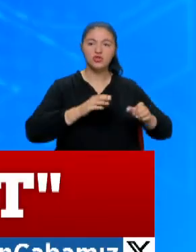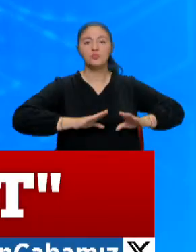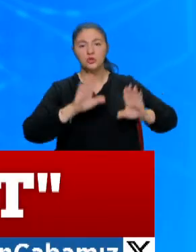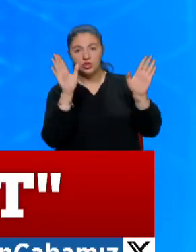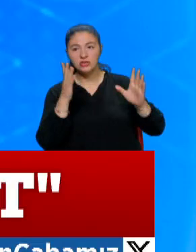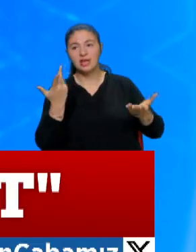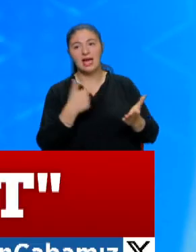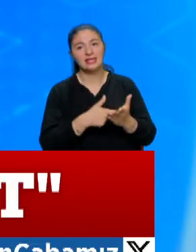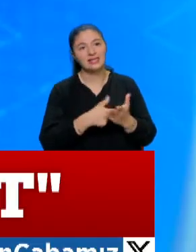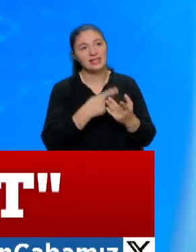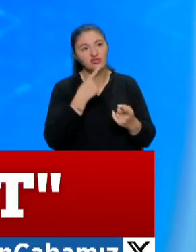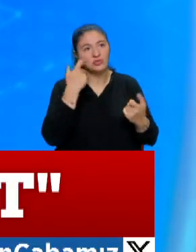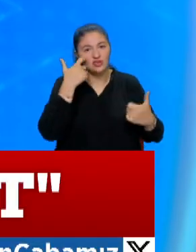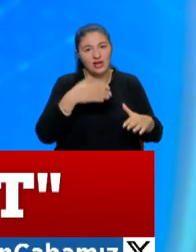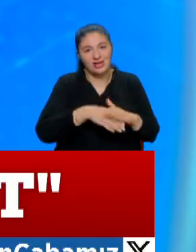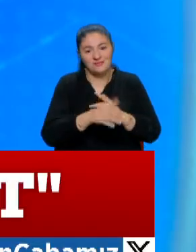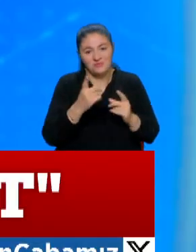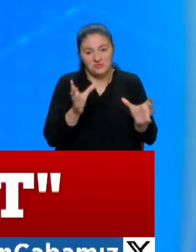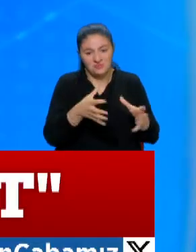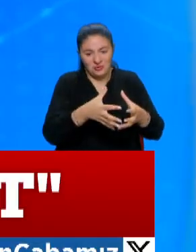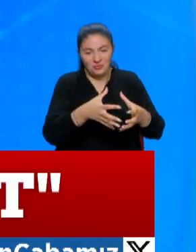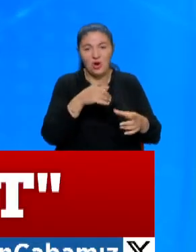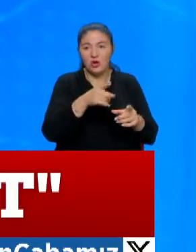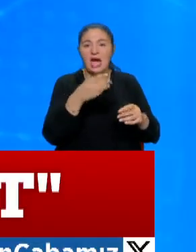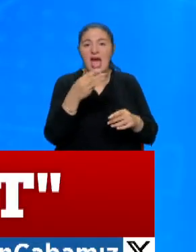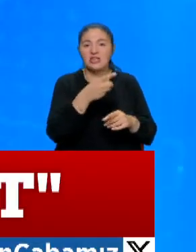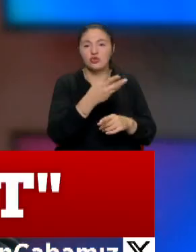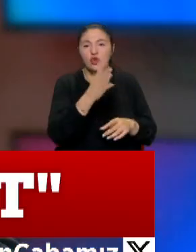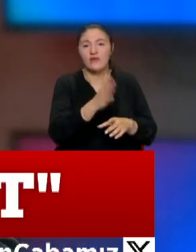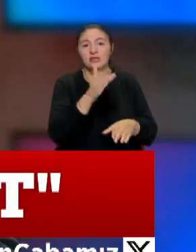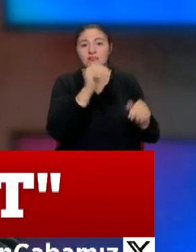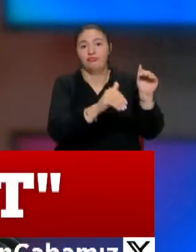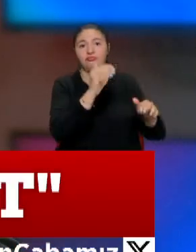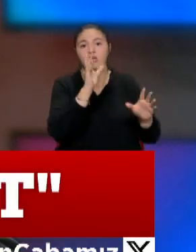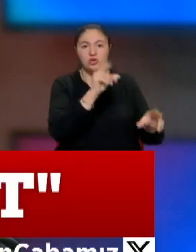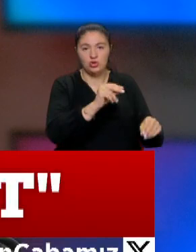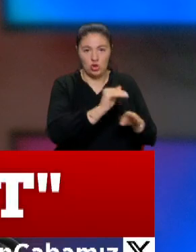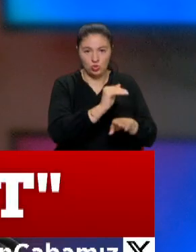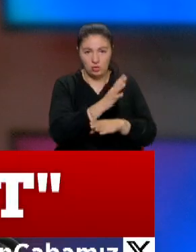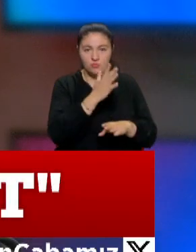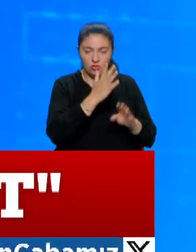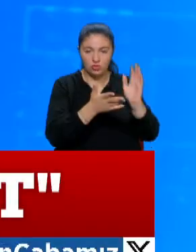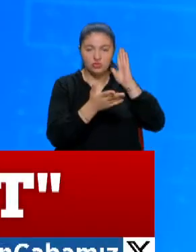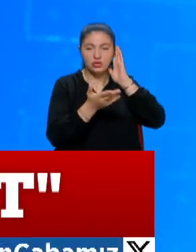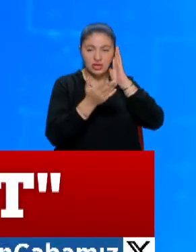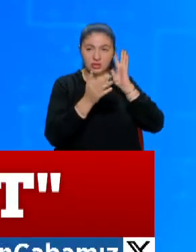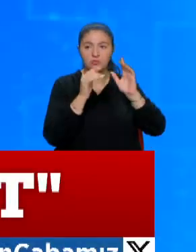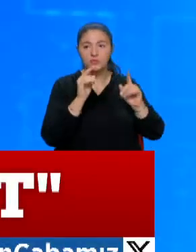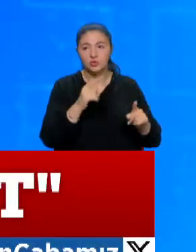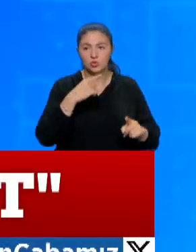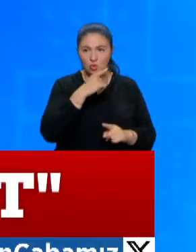mültecisi artık adına ne diyeceğimizi şaşırdığımız bir kitle O da esenyurdu çok tercih ediyor Bunu da biliyoruz Dolayısıyla Aslında